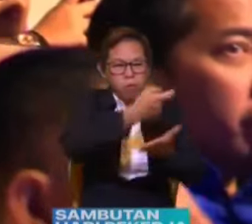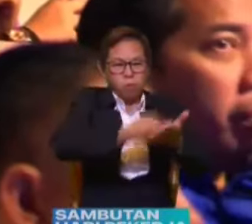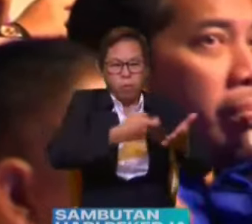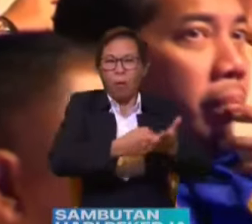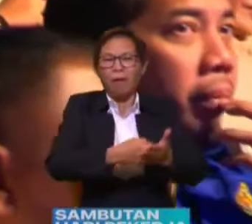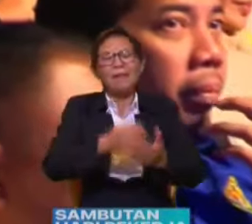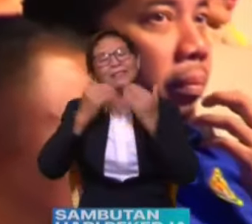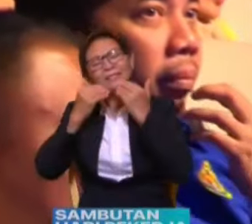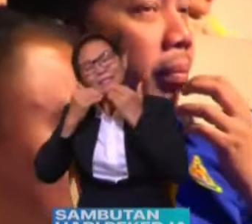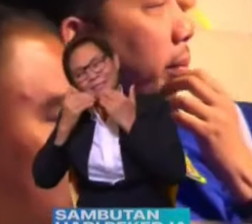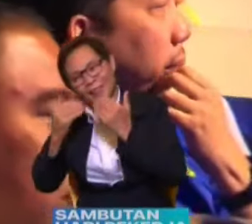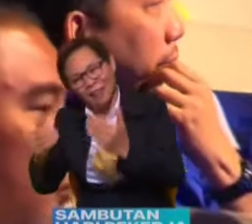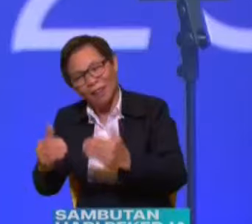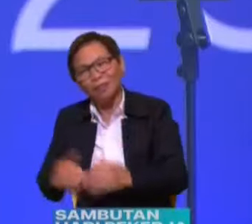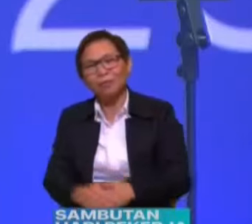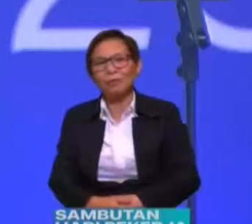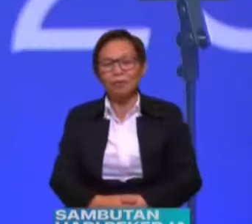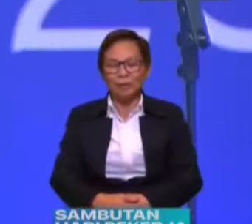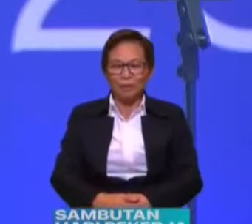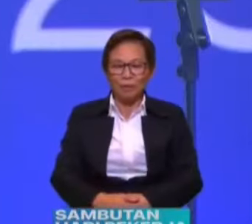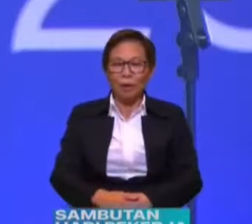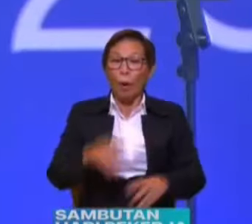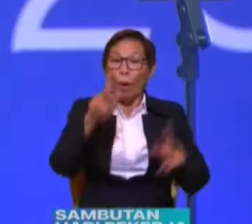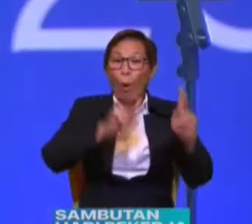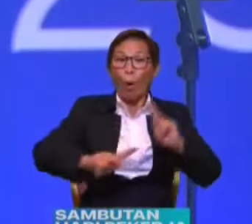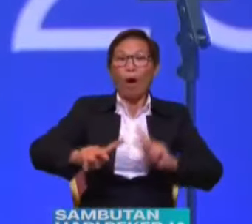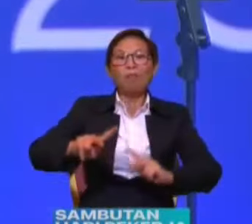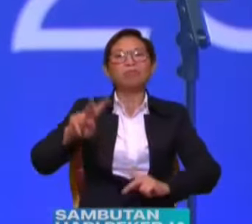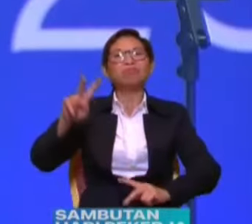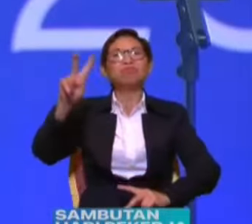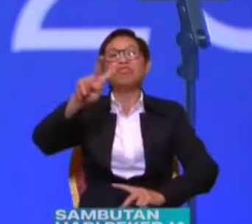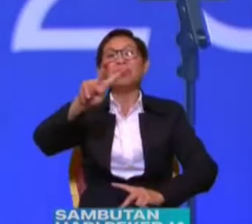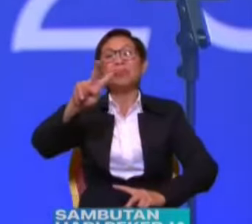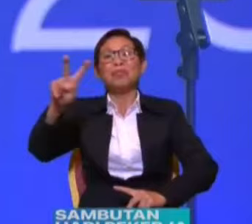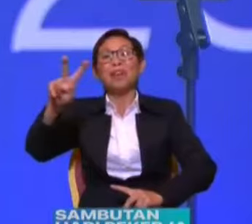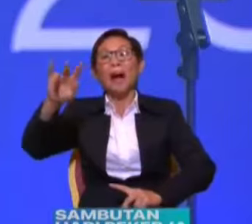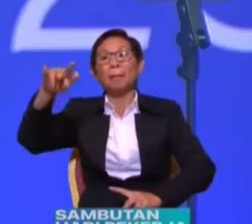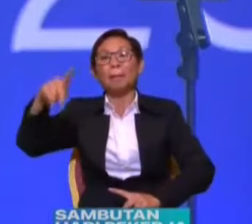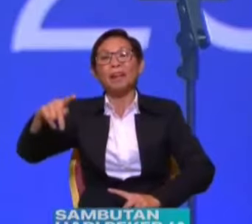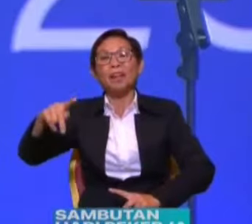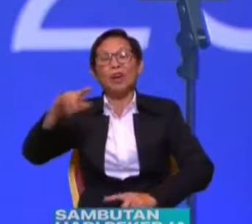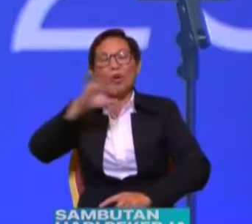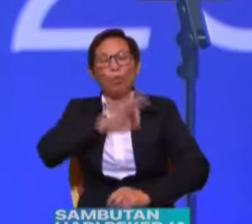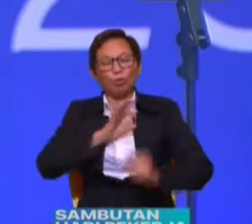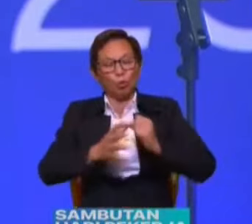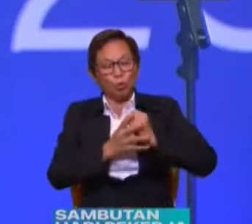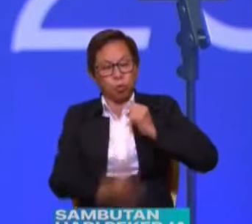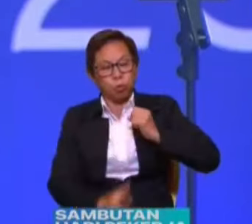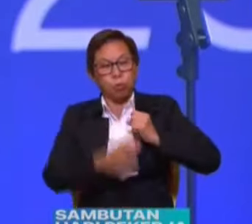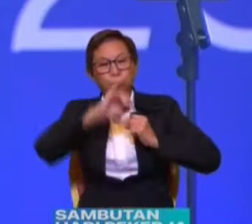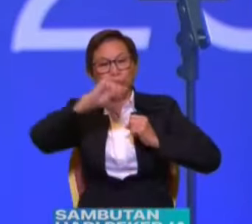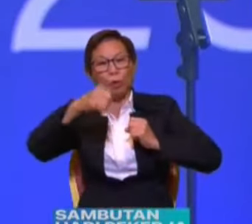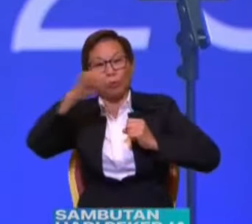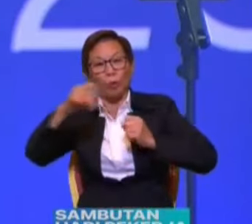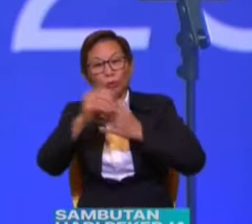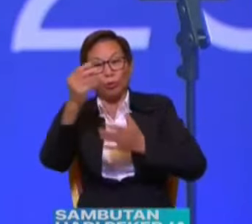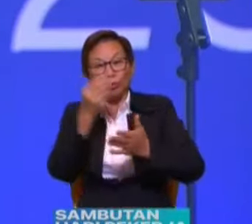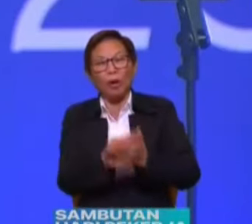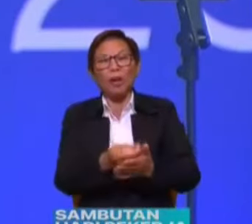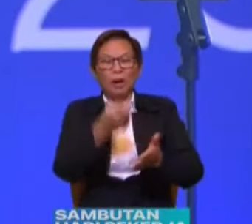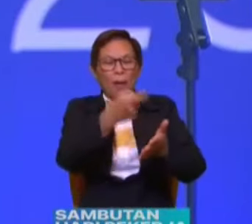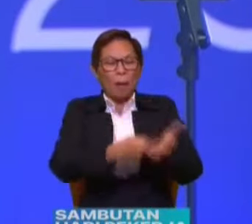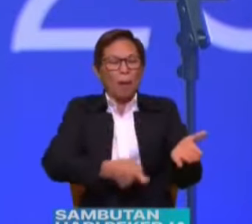Ini orang besar untung bilion-bilion, cukai kurang-kurang. Yang bawah-bawah